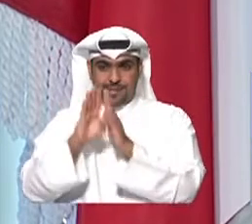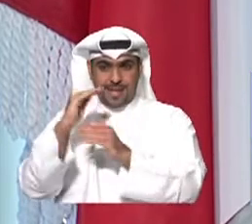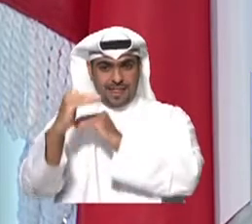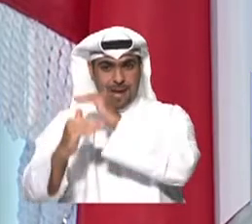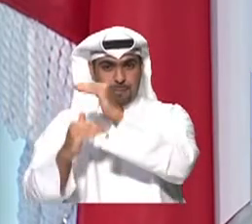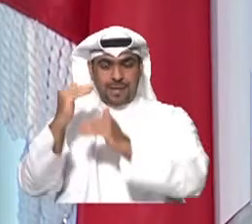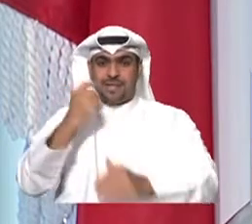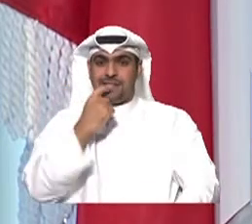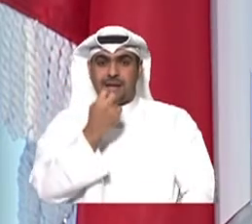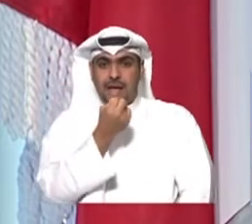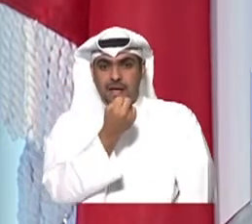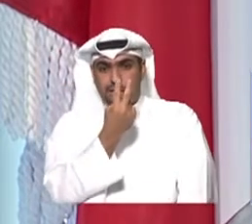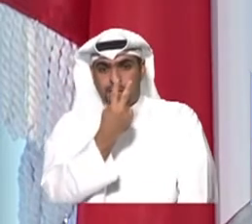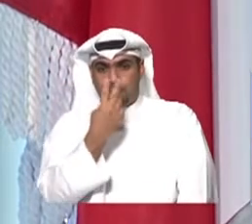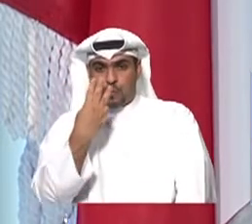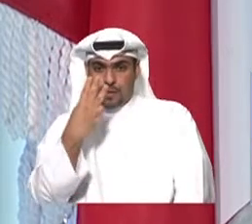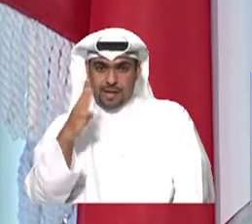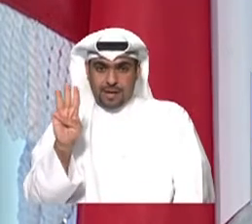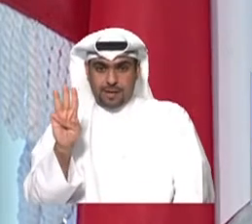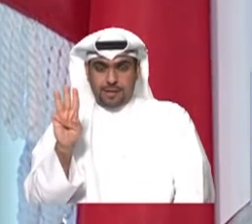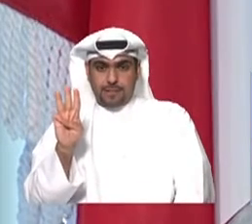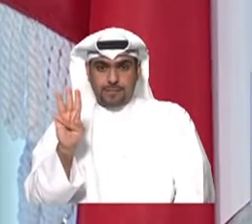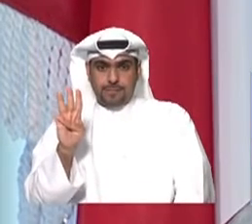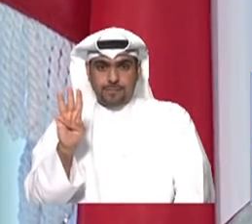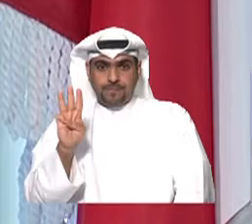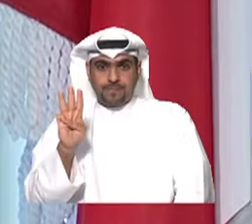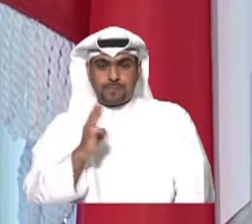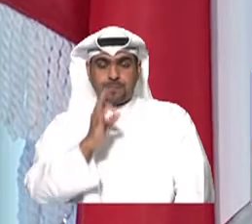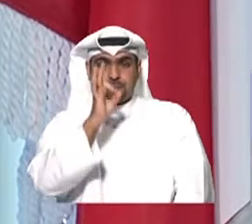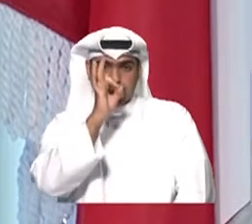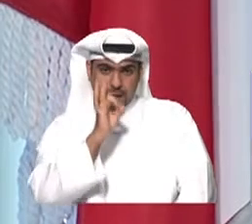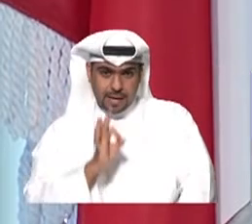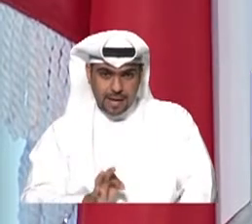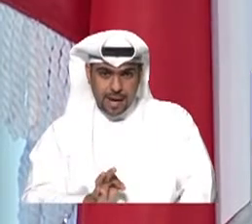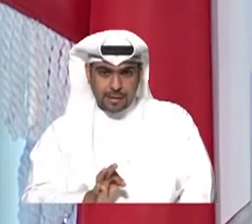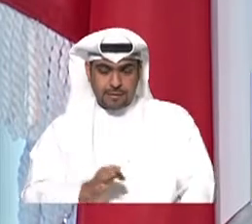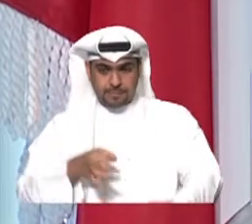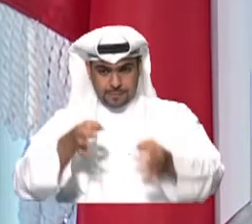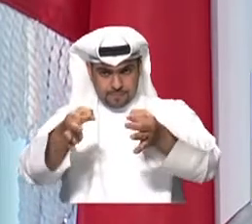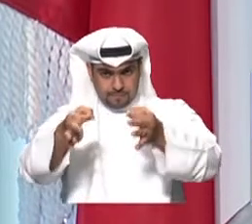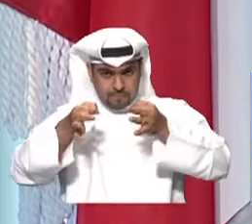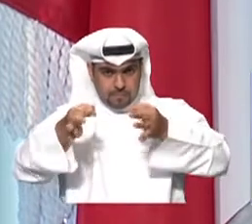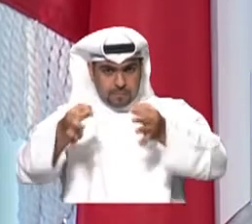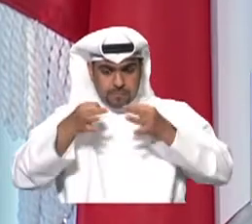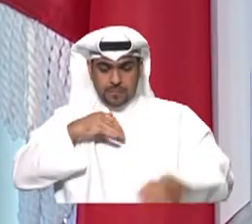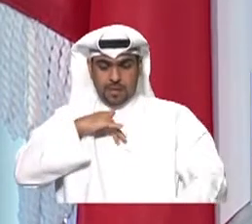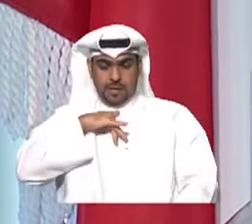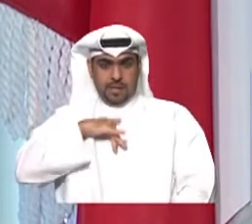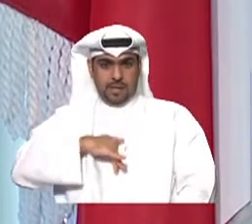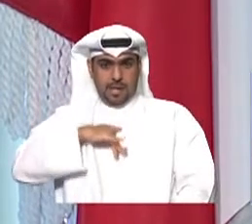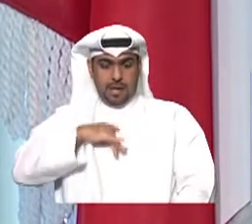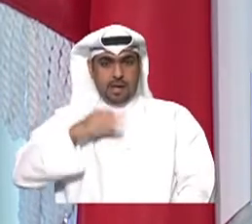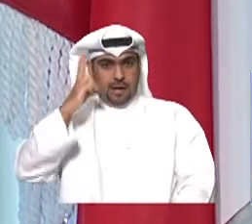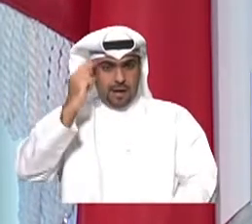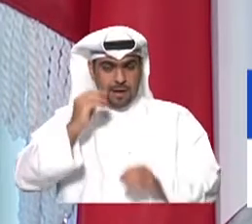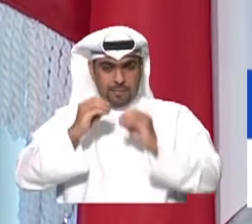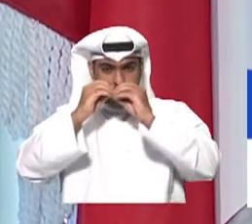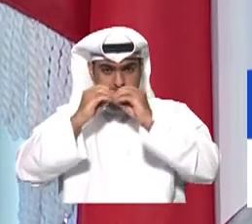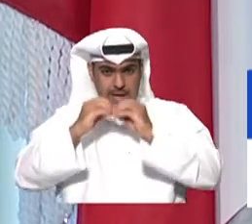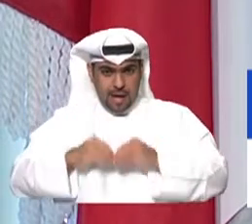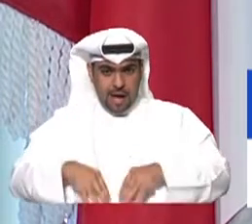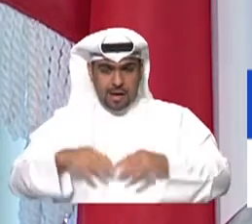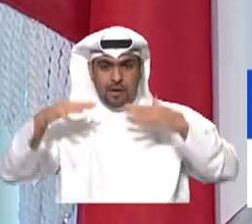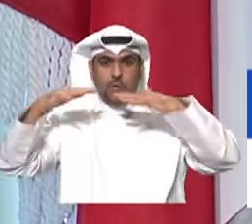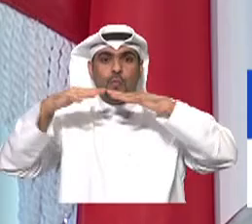والمخاطر العالمية التي تحيط به لا يمكن تجاوزها دون توفر الإرادة السياسية المبنية على أساس